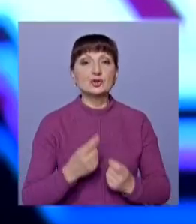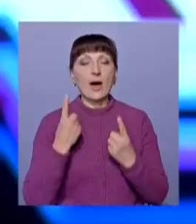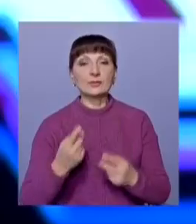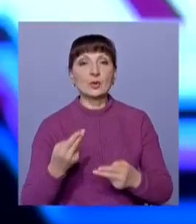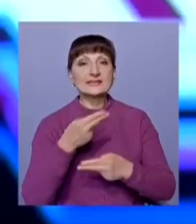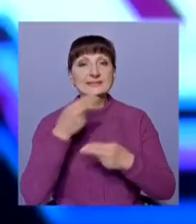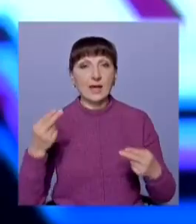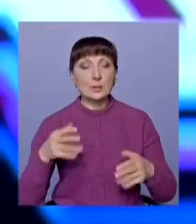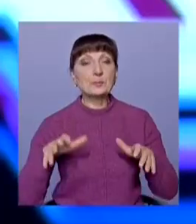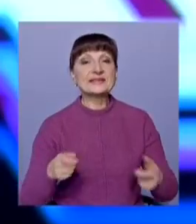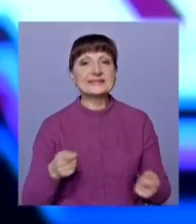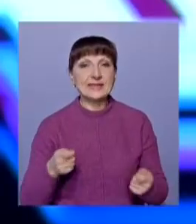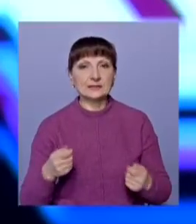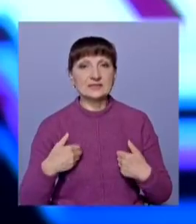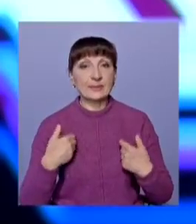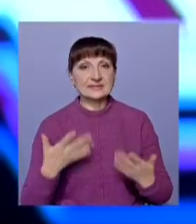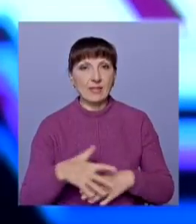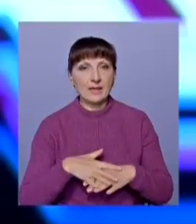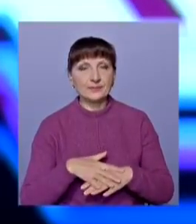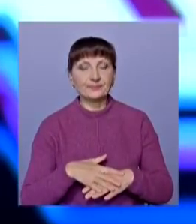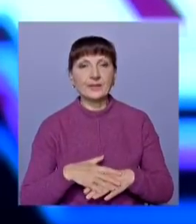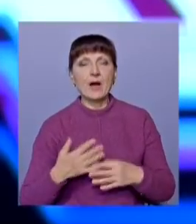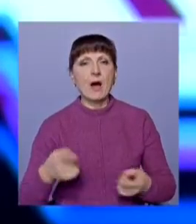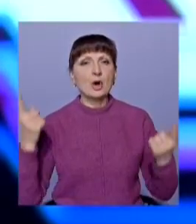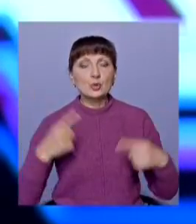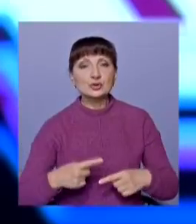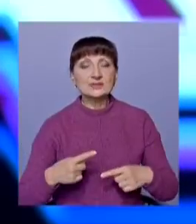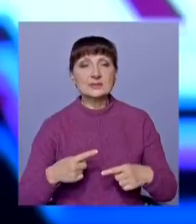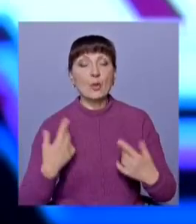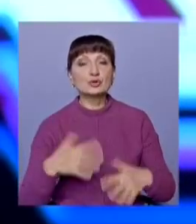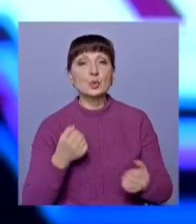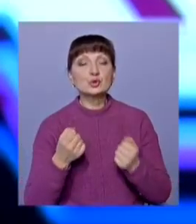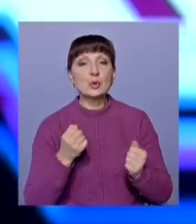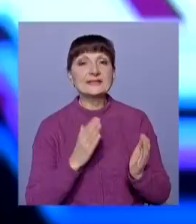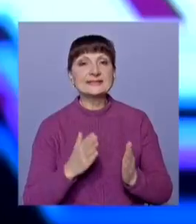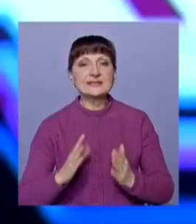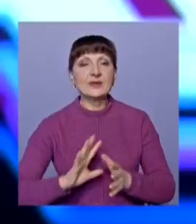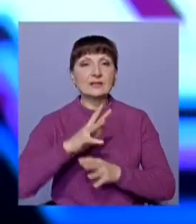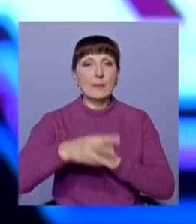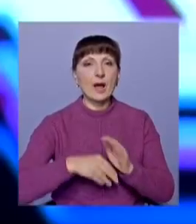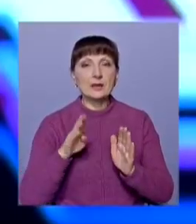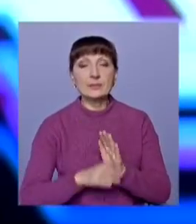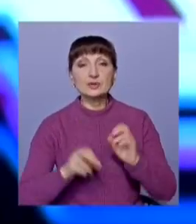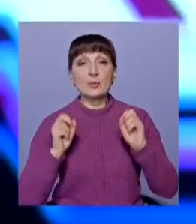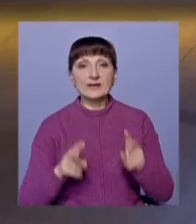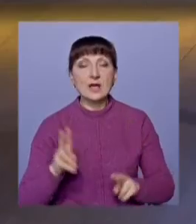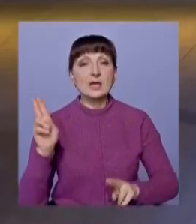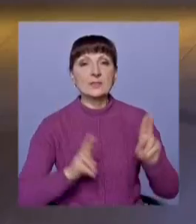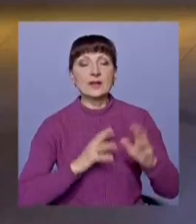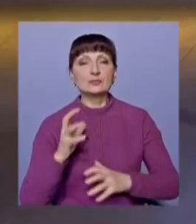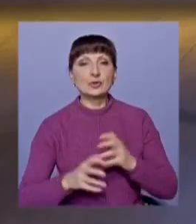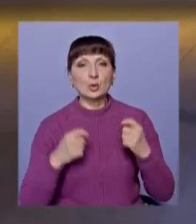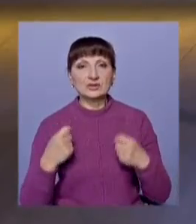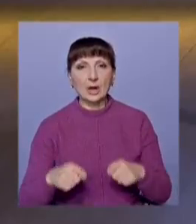приведу президента, опять же, из послания. «Рушатся казавшиеся незыблемыми устои системы глобальной безопасности и правила международной